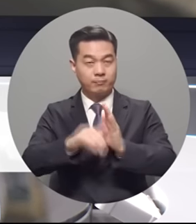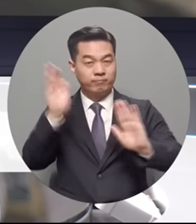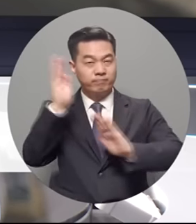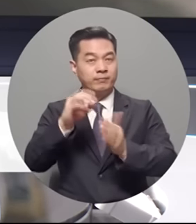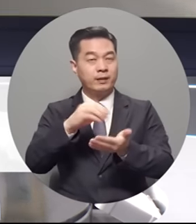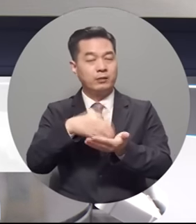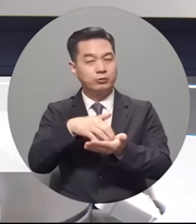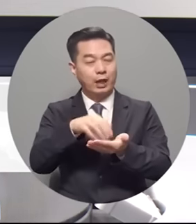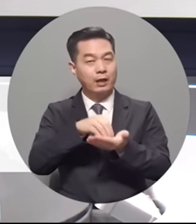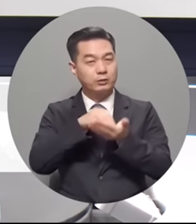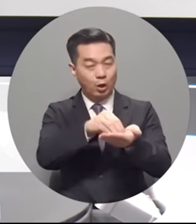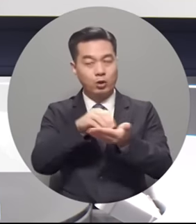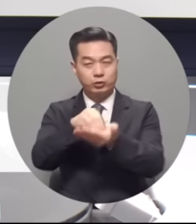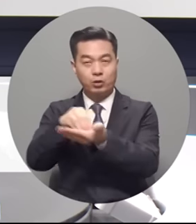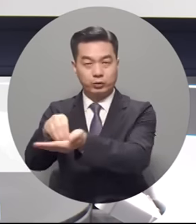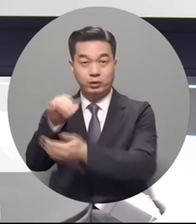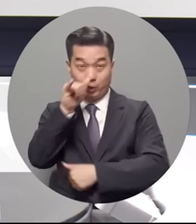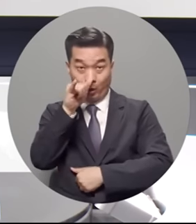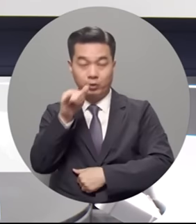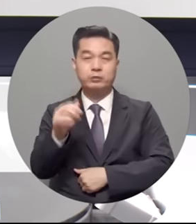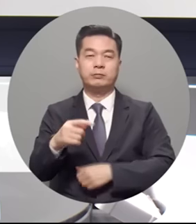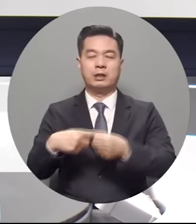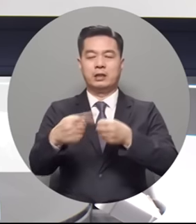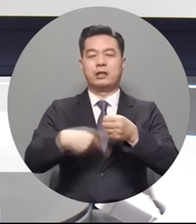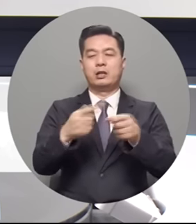시작했고 정부는 증원을 1년